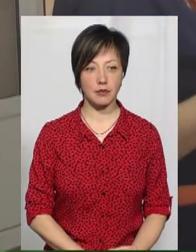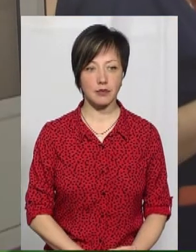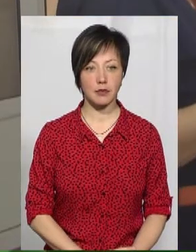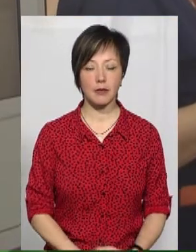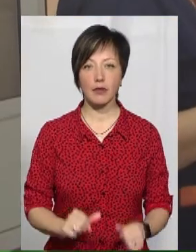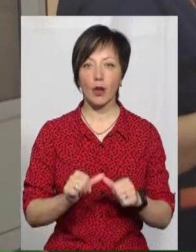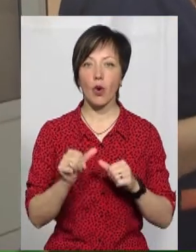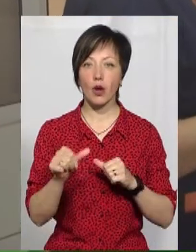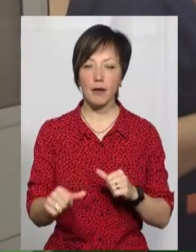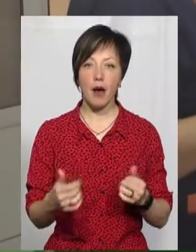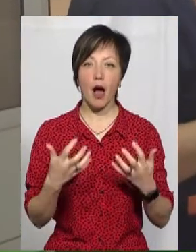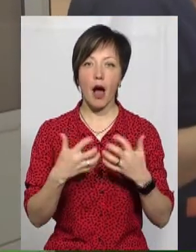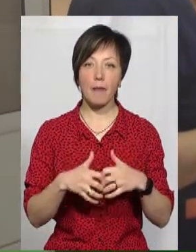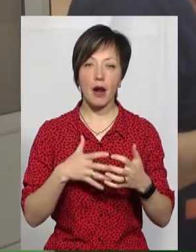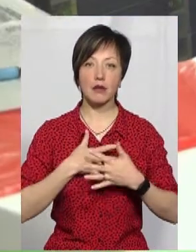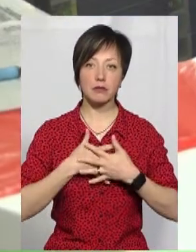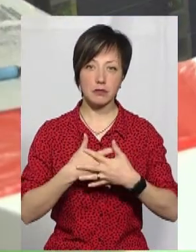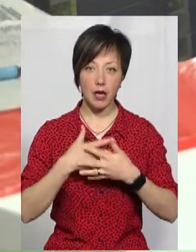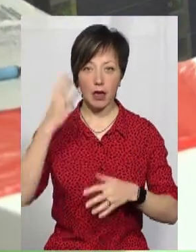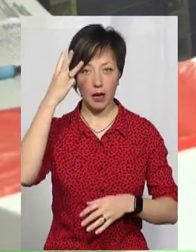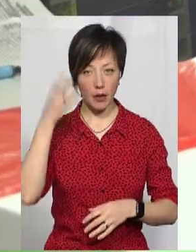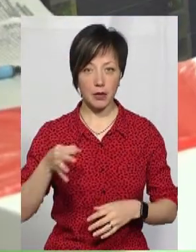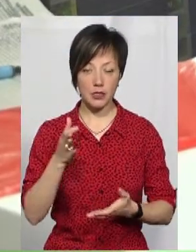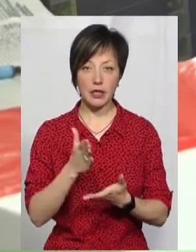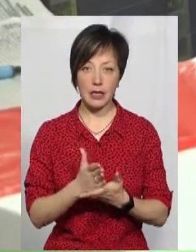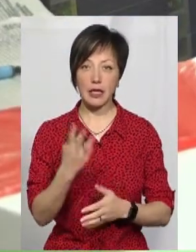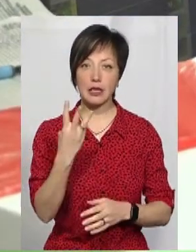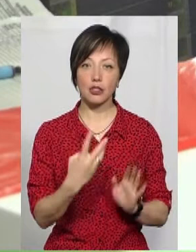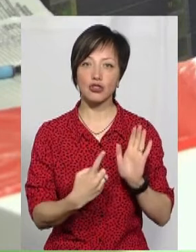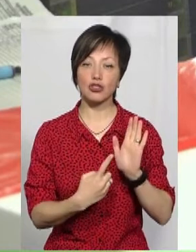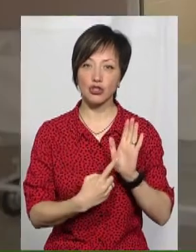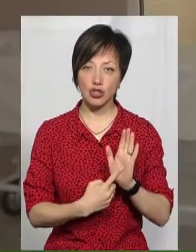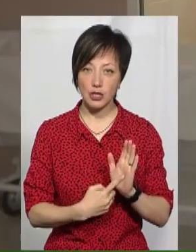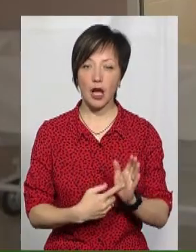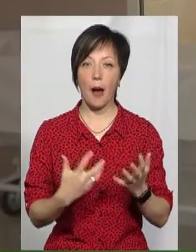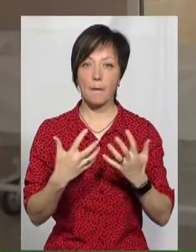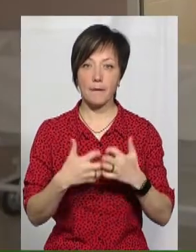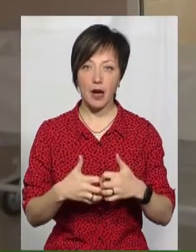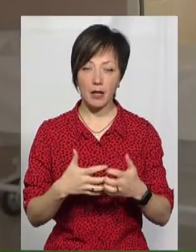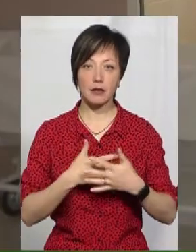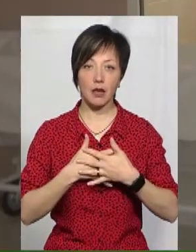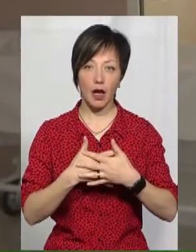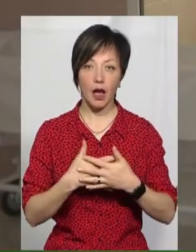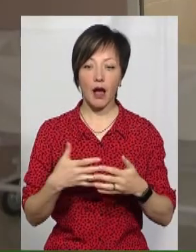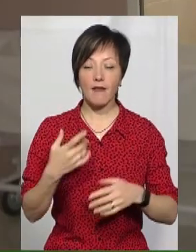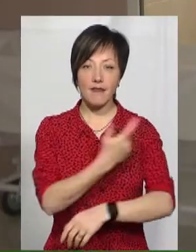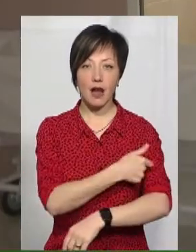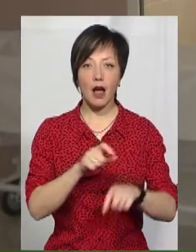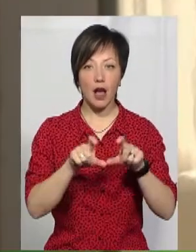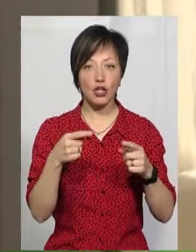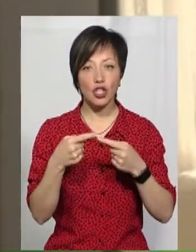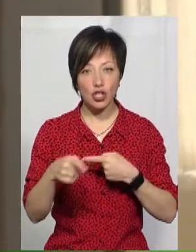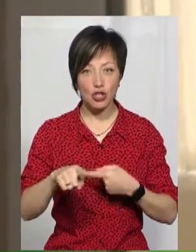Окрім апаратів ШВЛ, в обласному центрі на Хмельниччині є ще 36 апаратів штучної вентиляції легень у лікарнях інших населених пунктів,